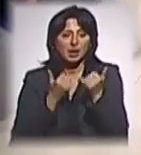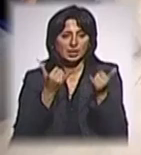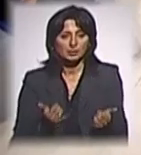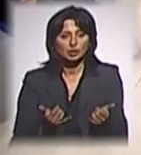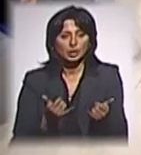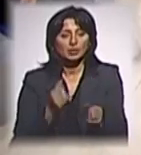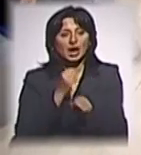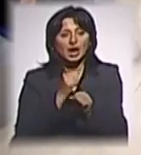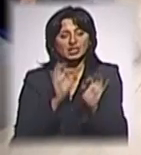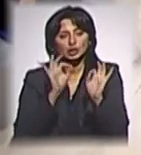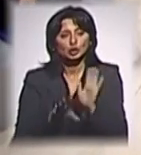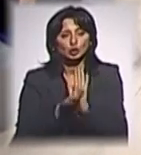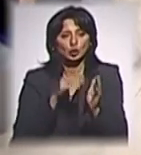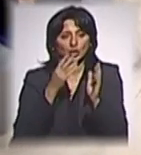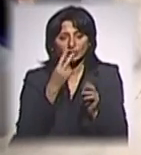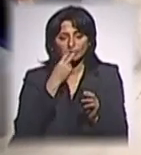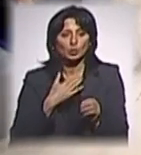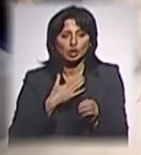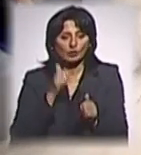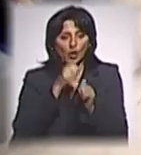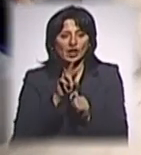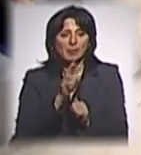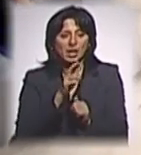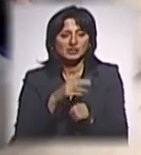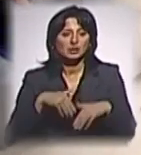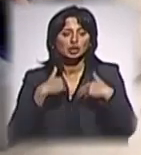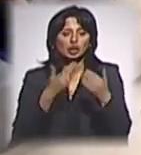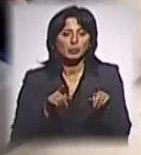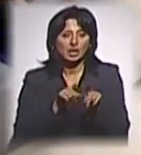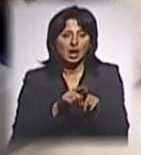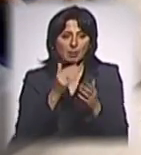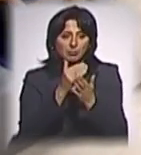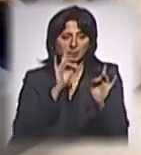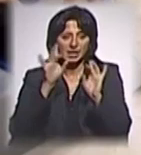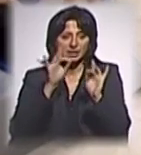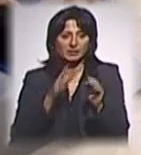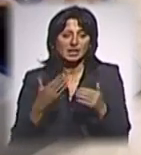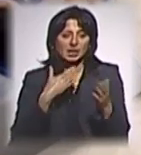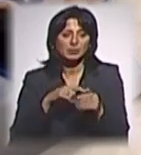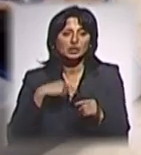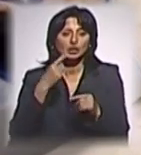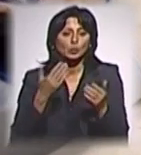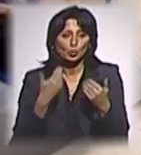მხარდამჭერები. გააკეთეთ სწორი არჩევანი, გვიყურეთ ჩვენ ყოველ პარასკევს შემოგთავაზებთ ამგვარ პრეზენტაციებს. ერთმანეთს კი